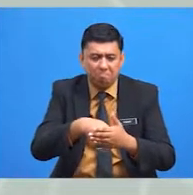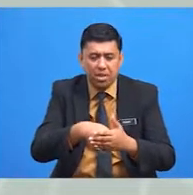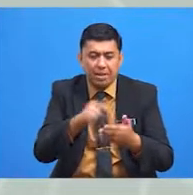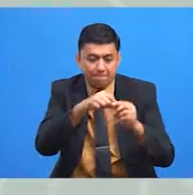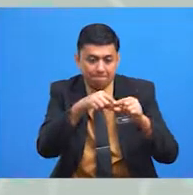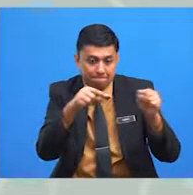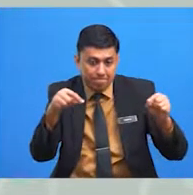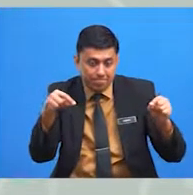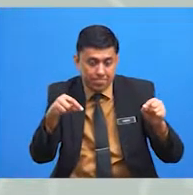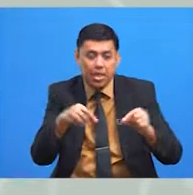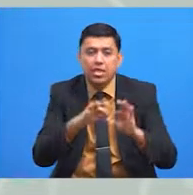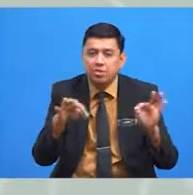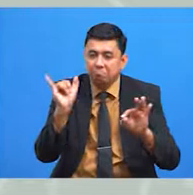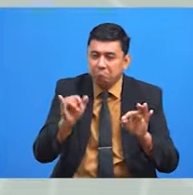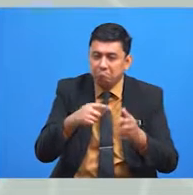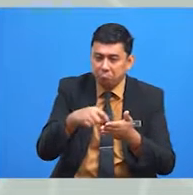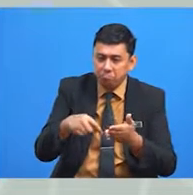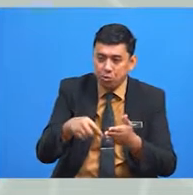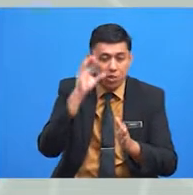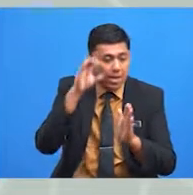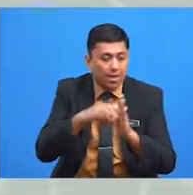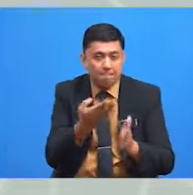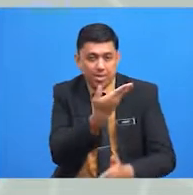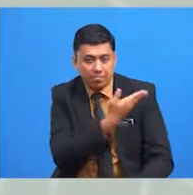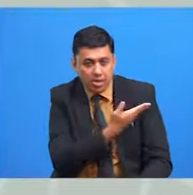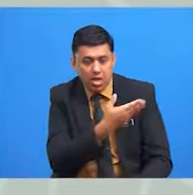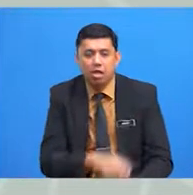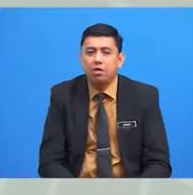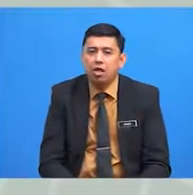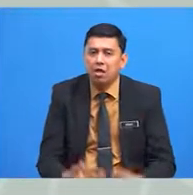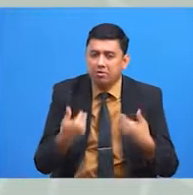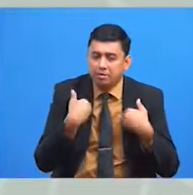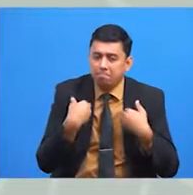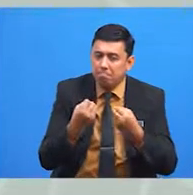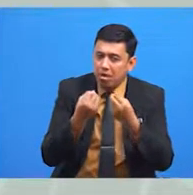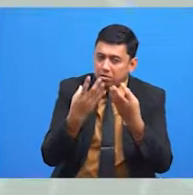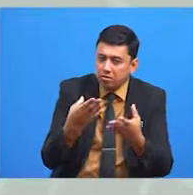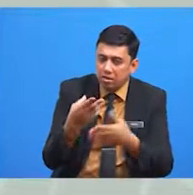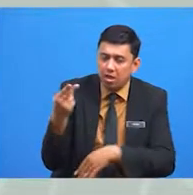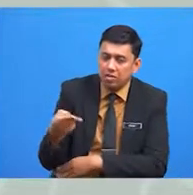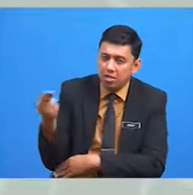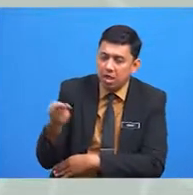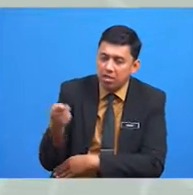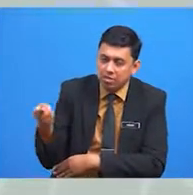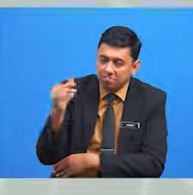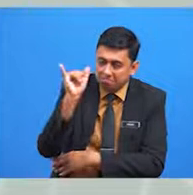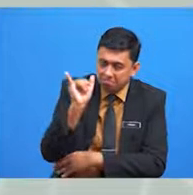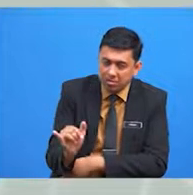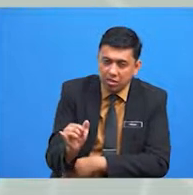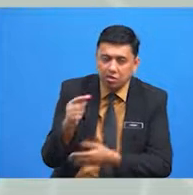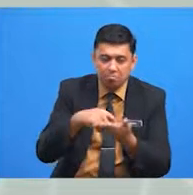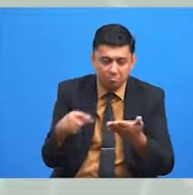Kulub. Beliau turut menterjemahkan Hikayat Panca Tandiran daripada bahasa